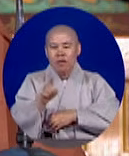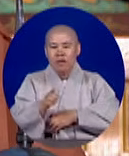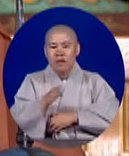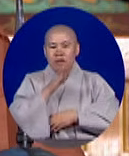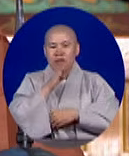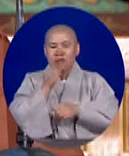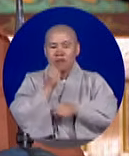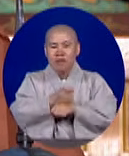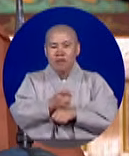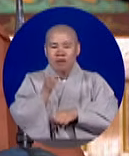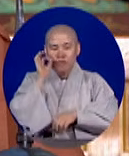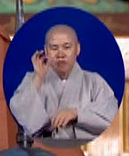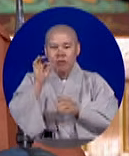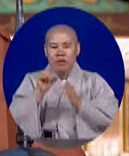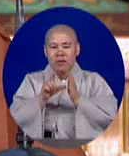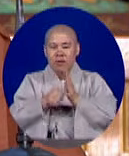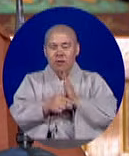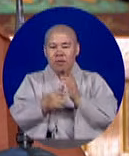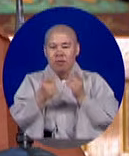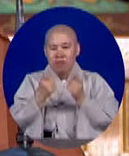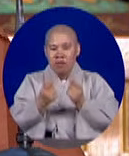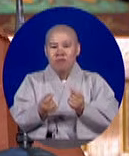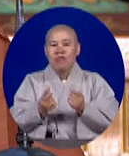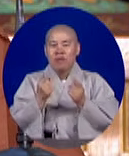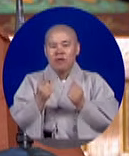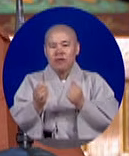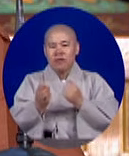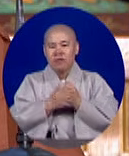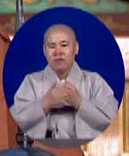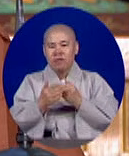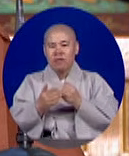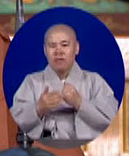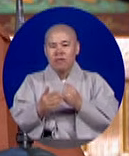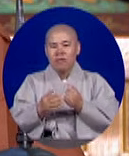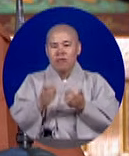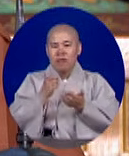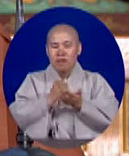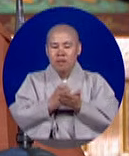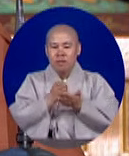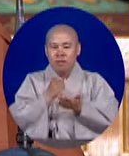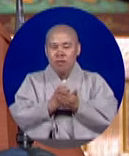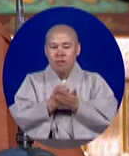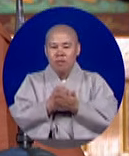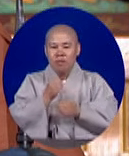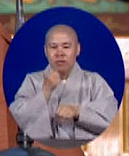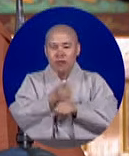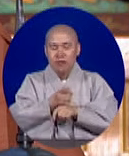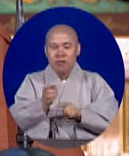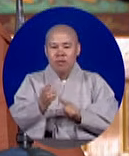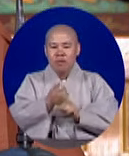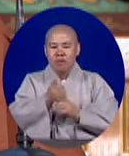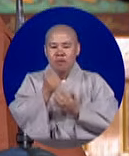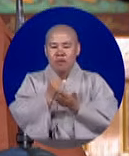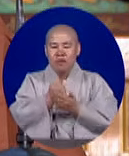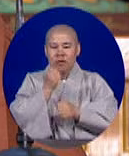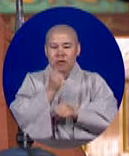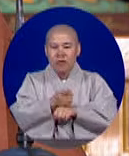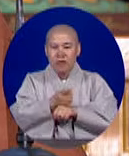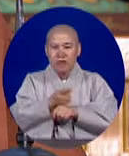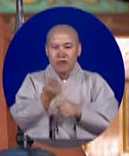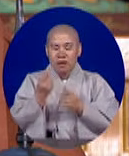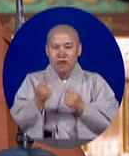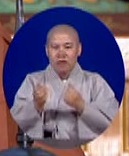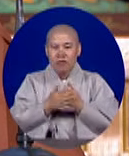진성으로 볼 때는 똑같기 때문에. 진성으로 볼 때는 법성과 불성이 똑같기 때문에 같은 거고, 다르다.